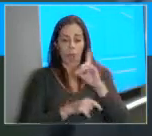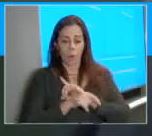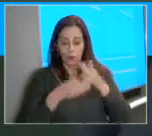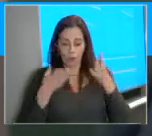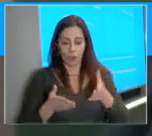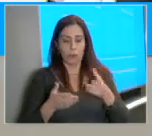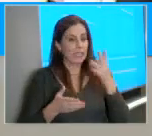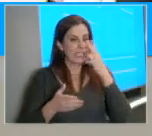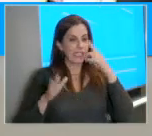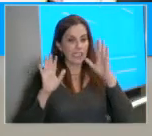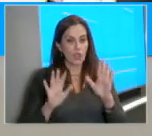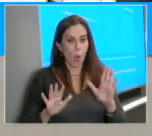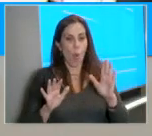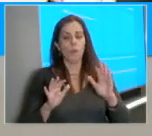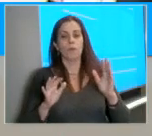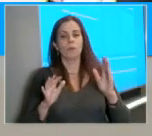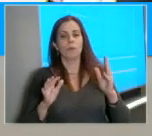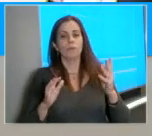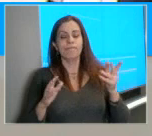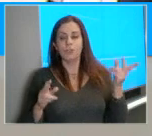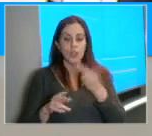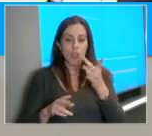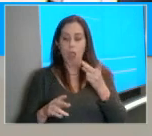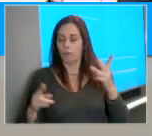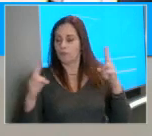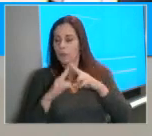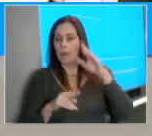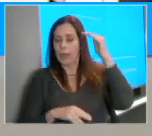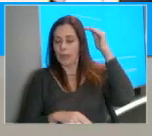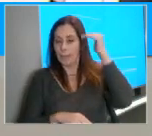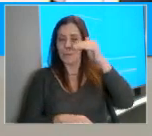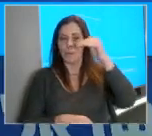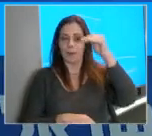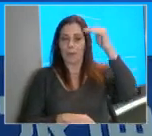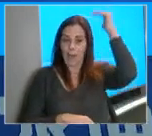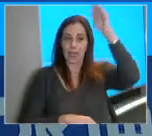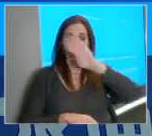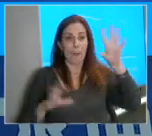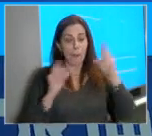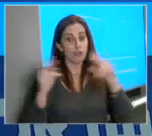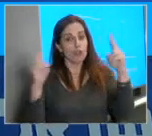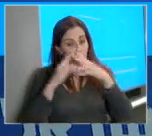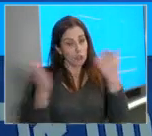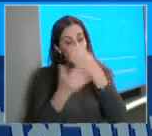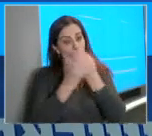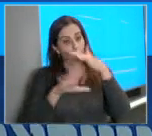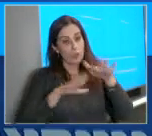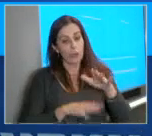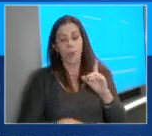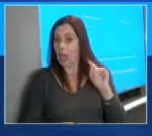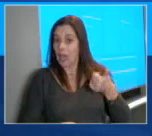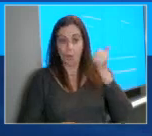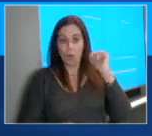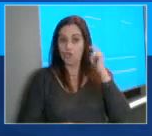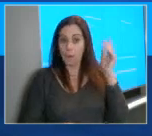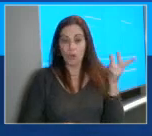התקופה הזאת ניסינו להושיב את שני האנשים האלה, בני גנץ ובנימין נתניהו ביחד, כדי שיוכלו להקים ממשלה. ואגב,